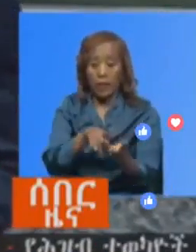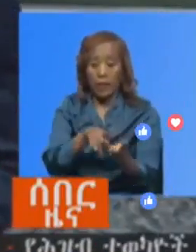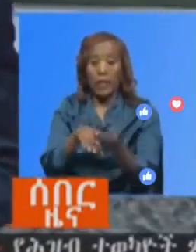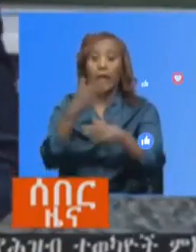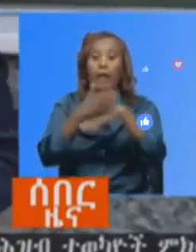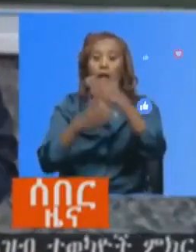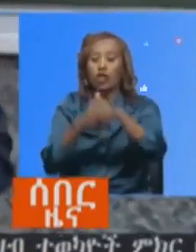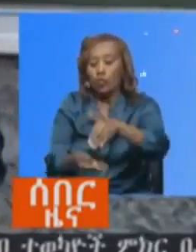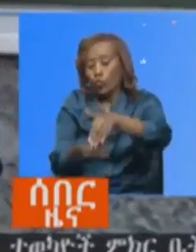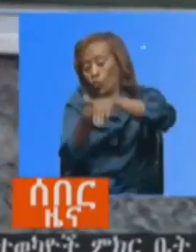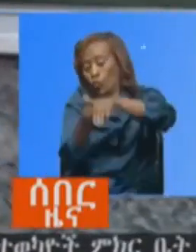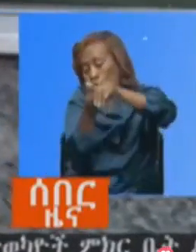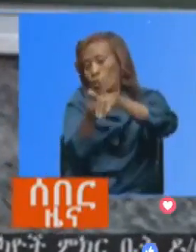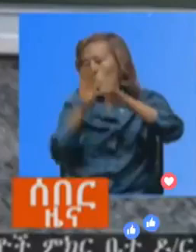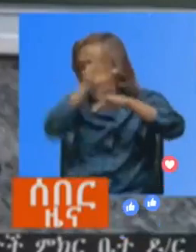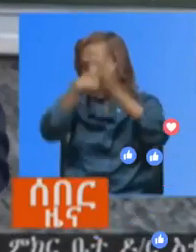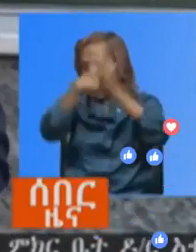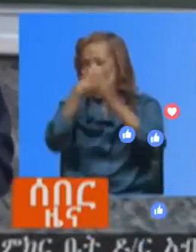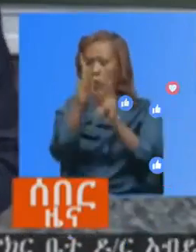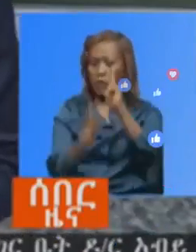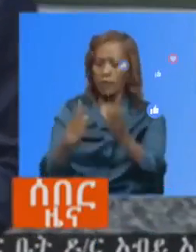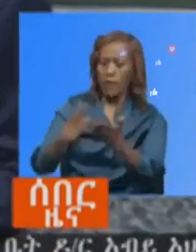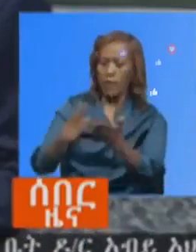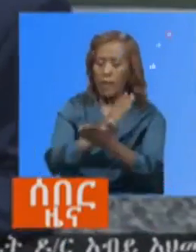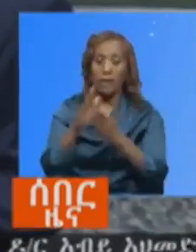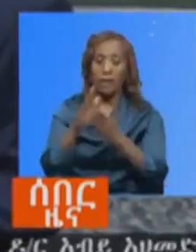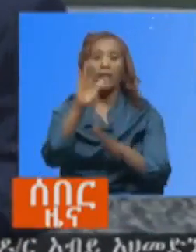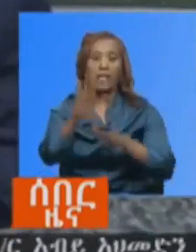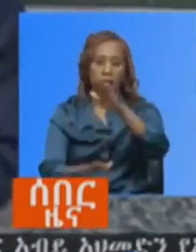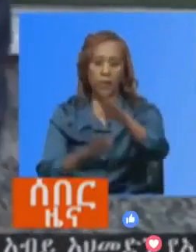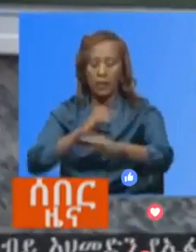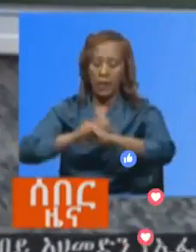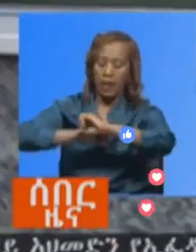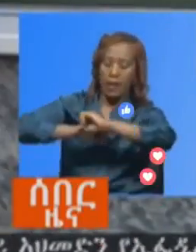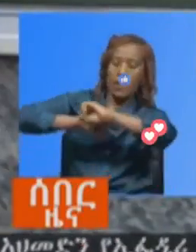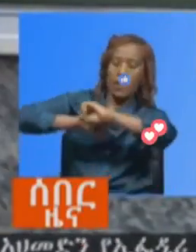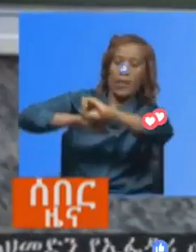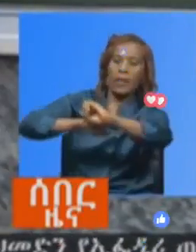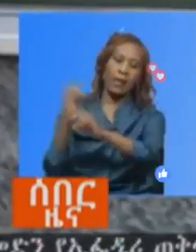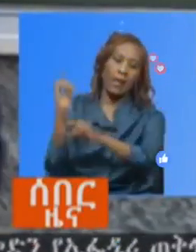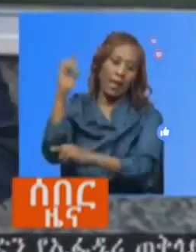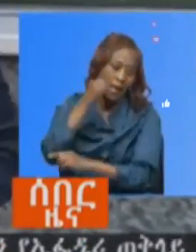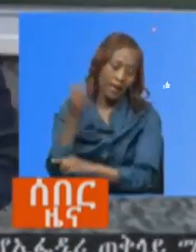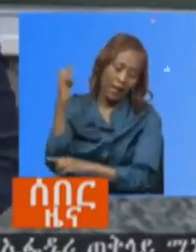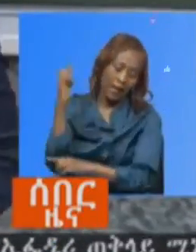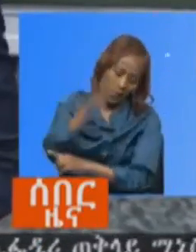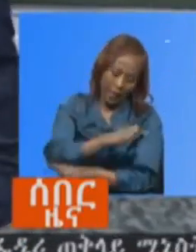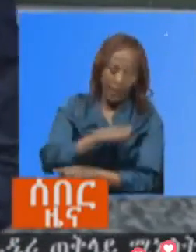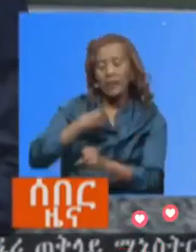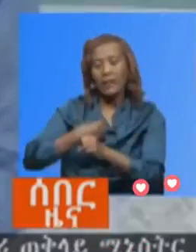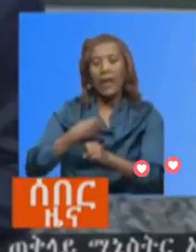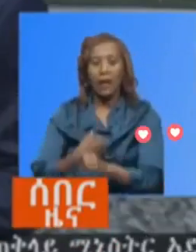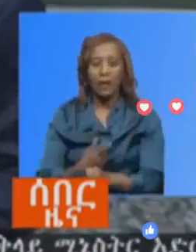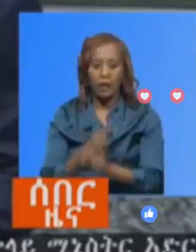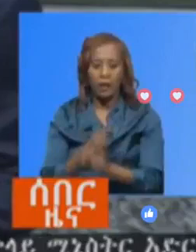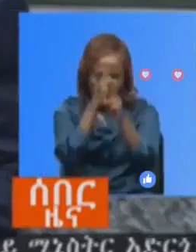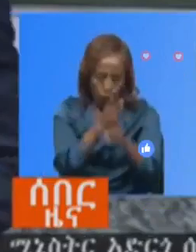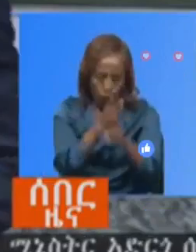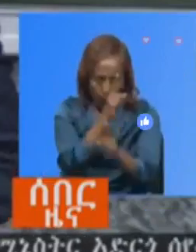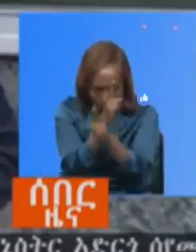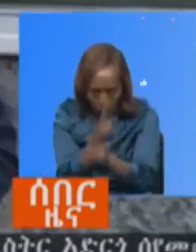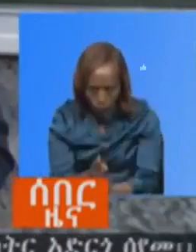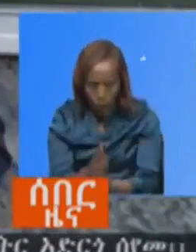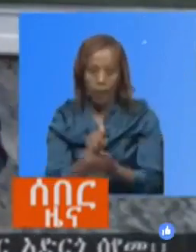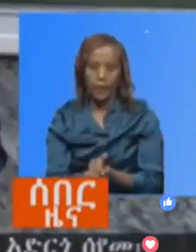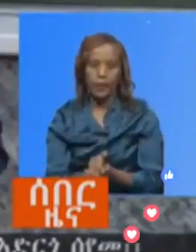ሙስናን መላው ህዝባችንን በሚያሳትፍ እርምጃ ለመመከት ሌት ተቀን እንተጋለን። ክቡራትና